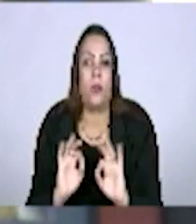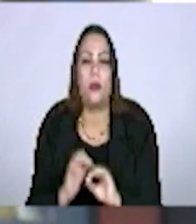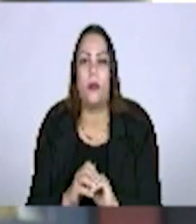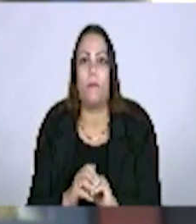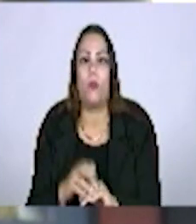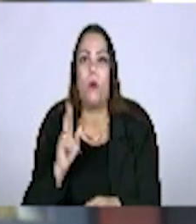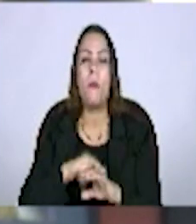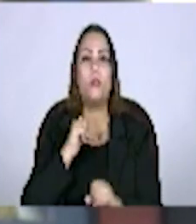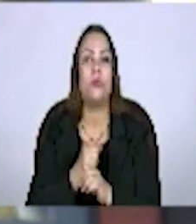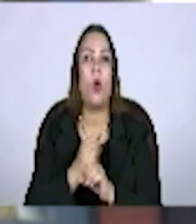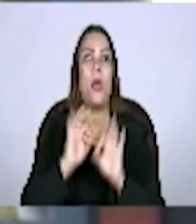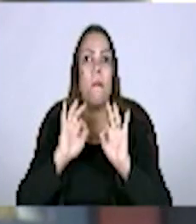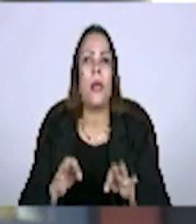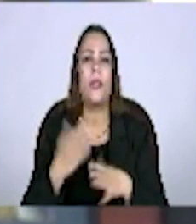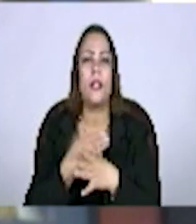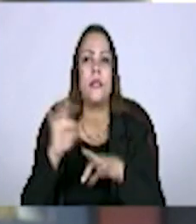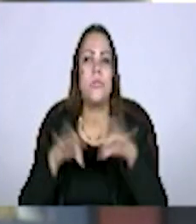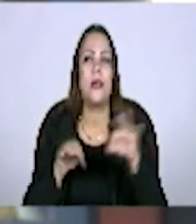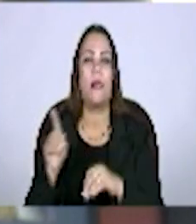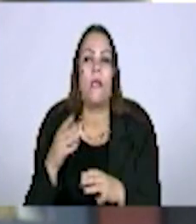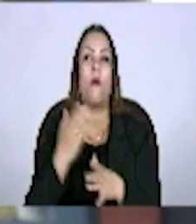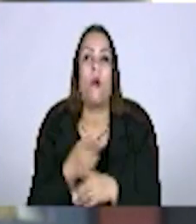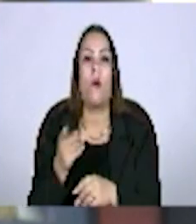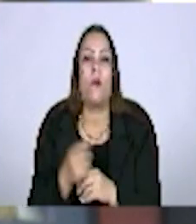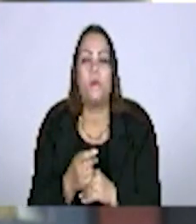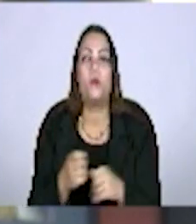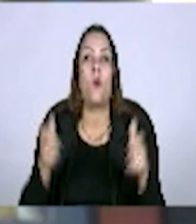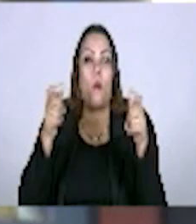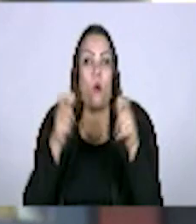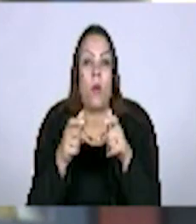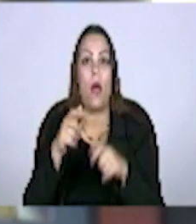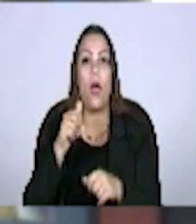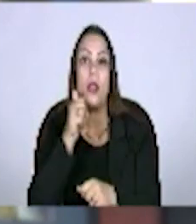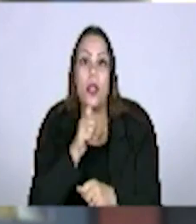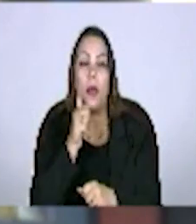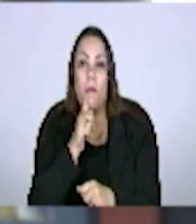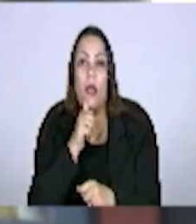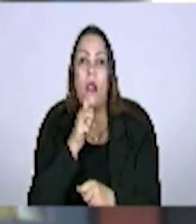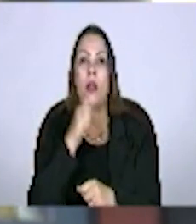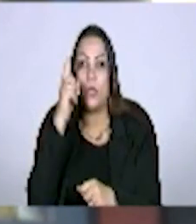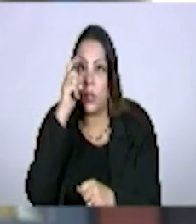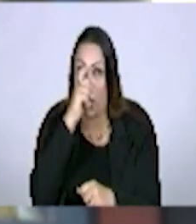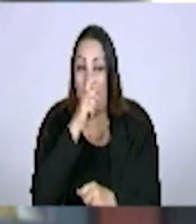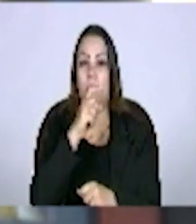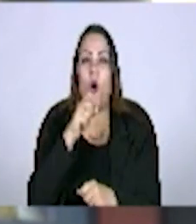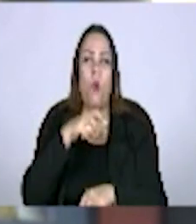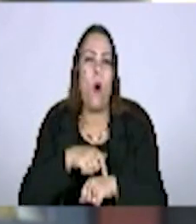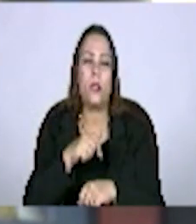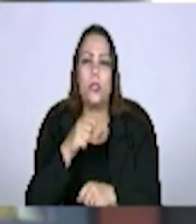وتطبيق جاد لهذه السياسات وحتى اذا كان المجتمع هيحترم قات لفتره